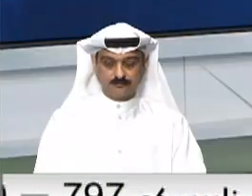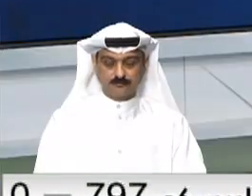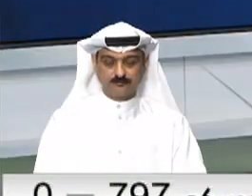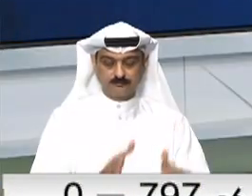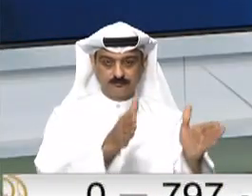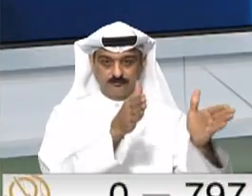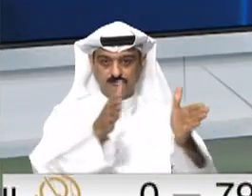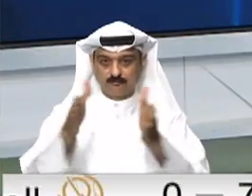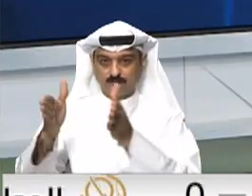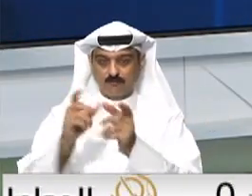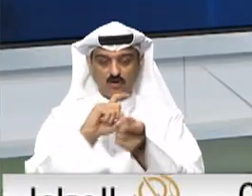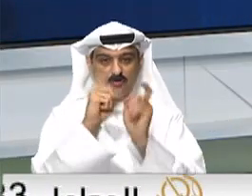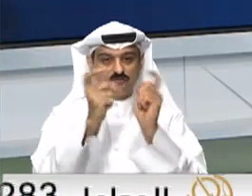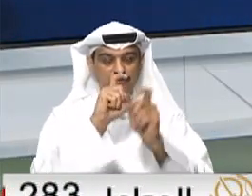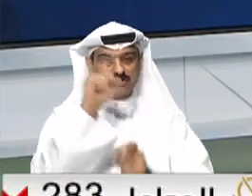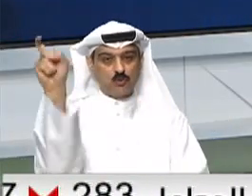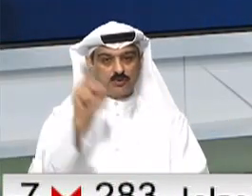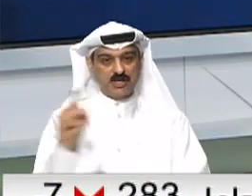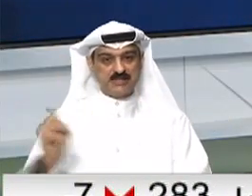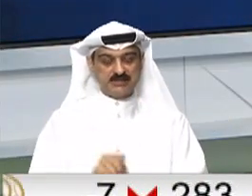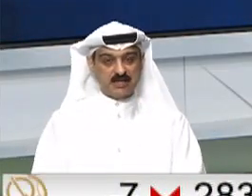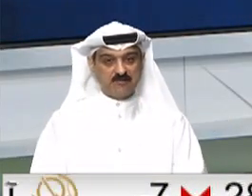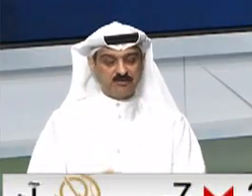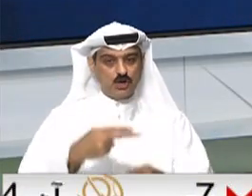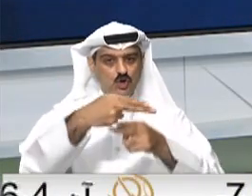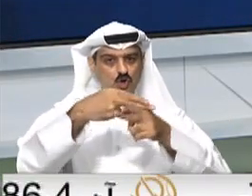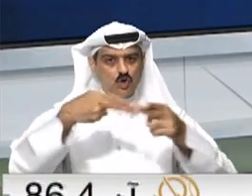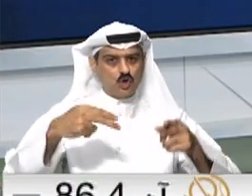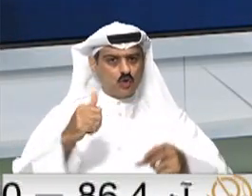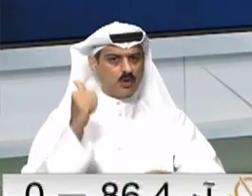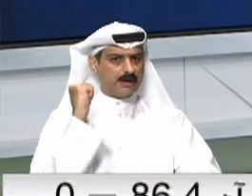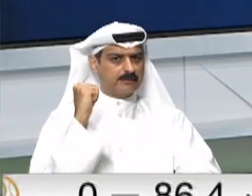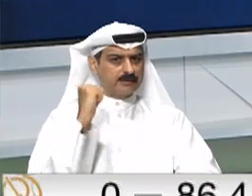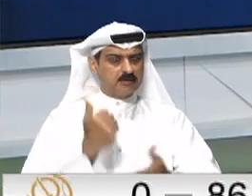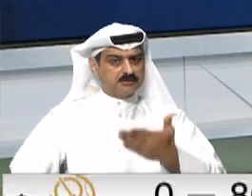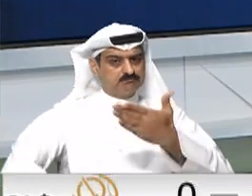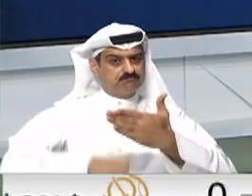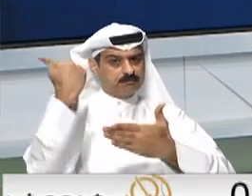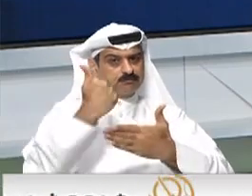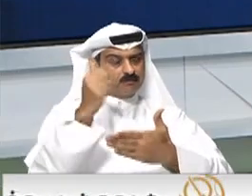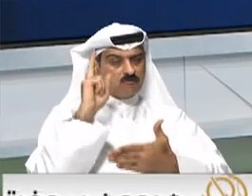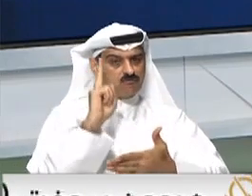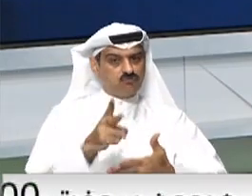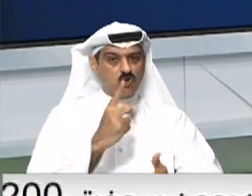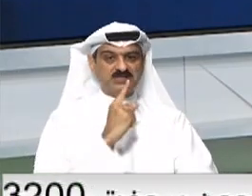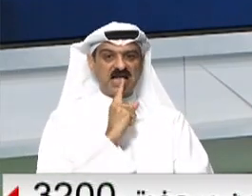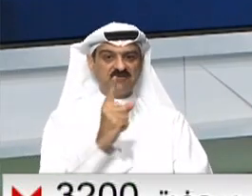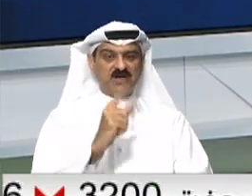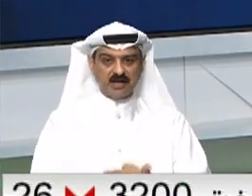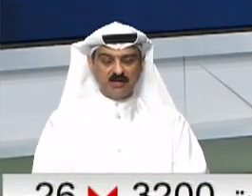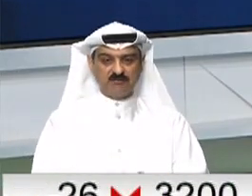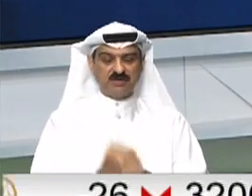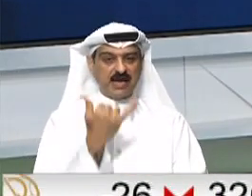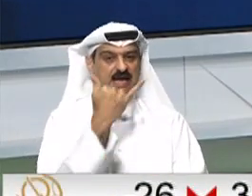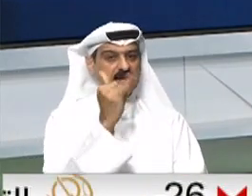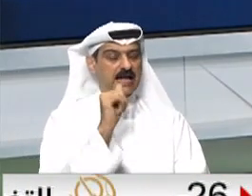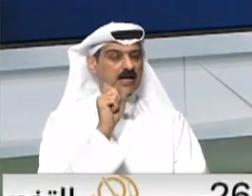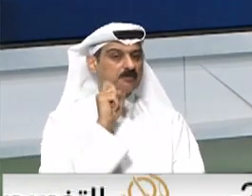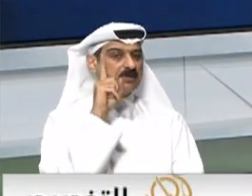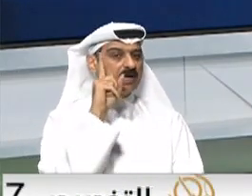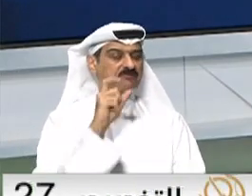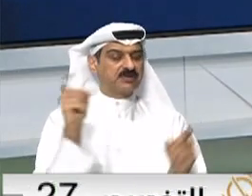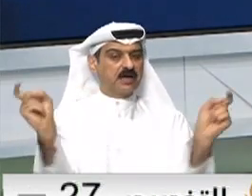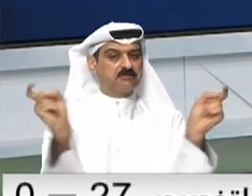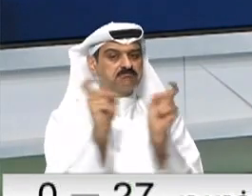مازلنا في دوري زين حيث عزز نادي الكويت من صدادته للمسابقه بعد فوزه على الفحيحيل فيما تعادل العربي مع كاظمه في